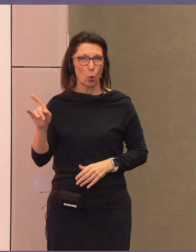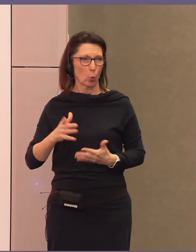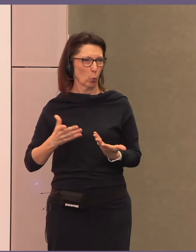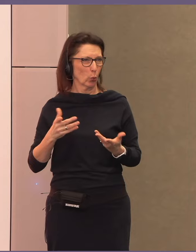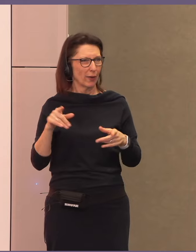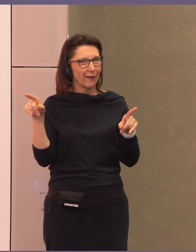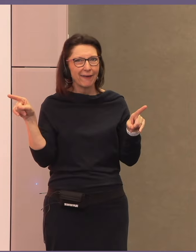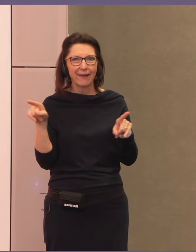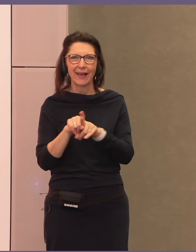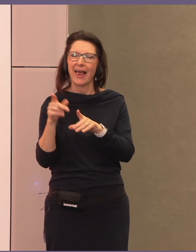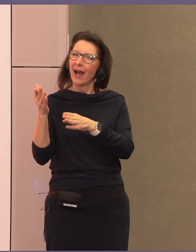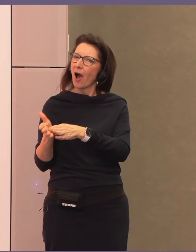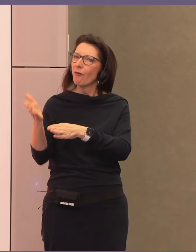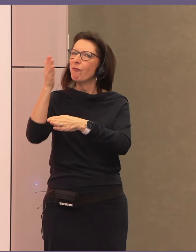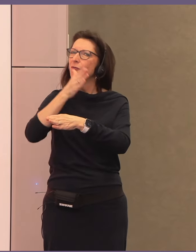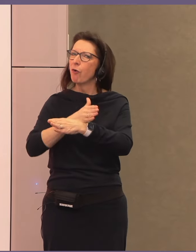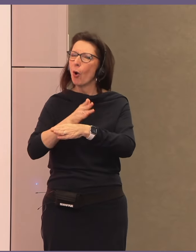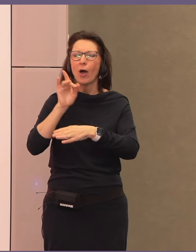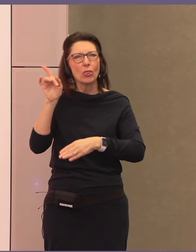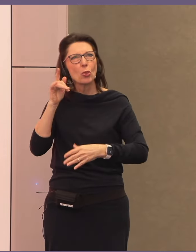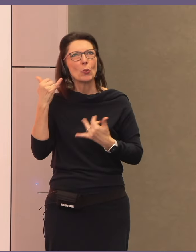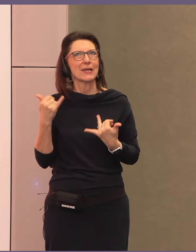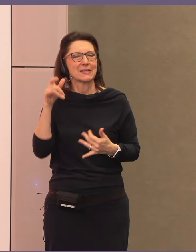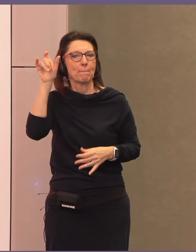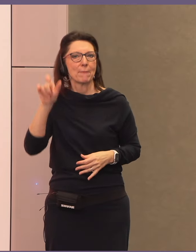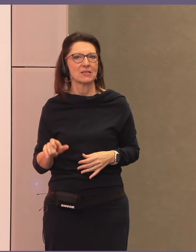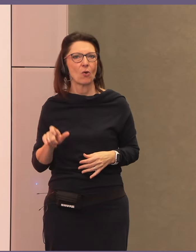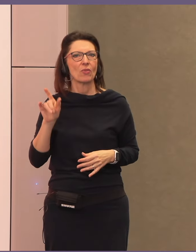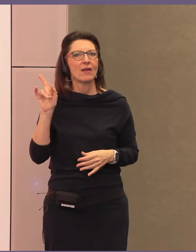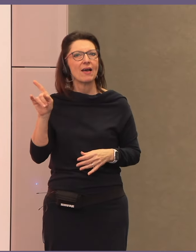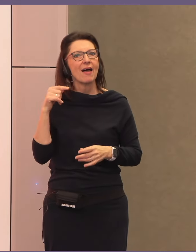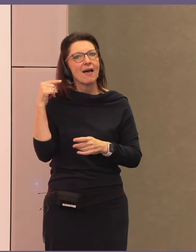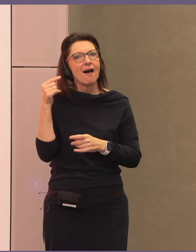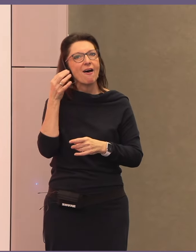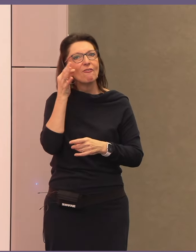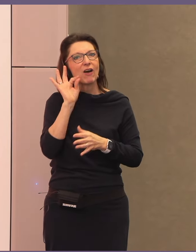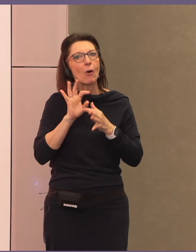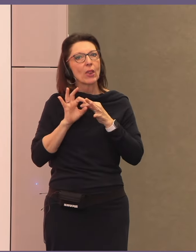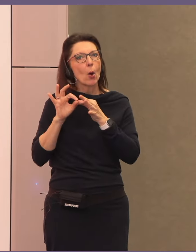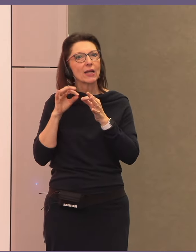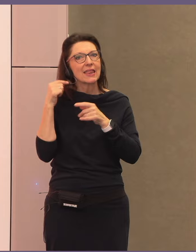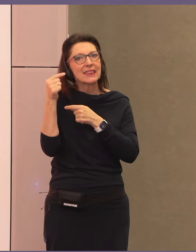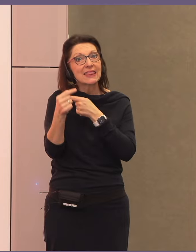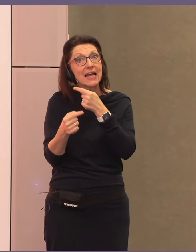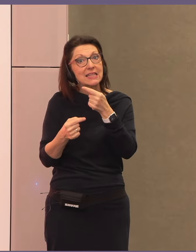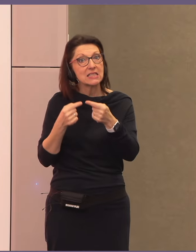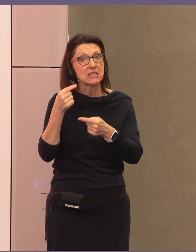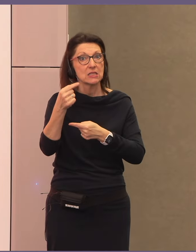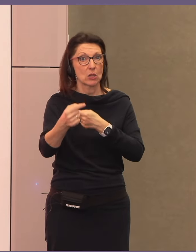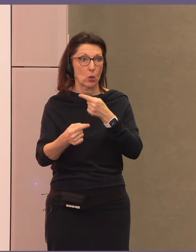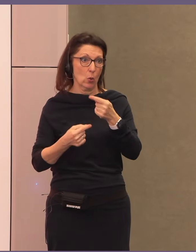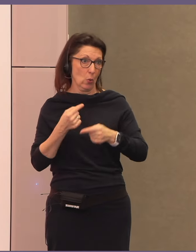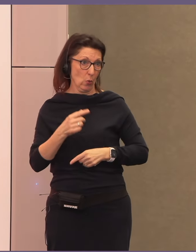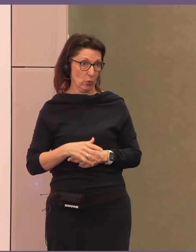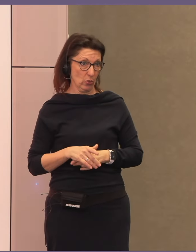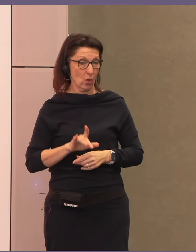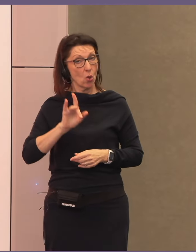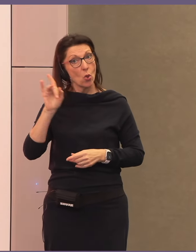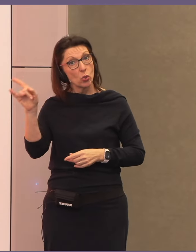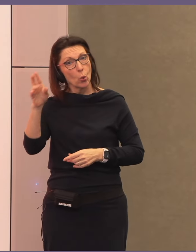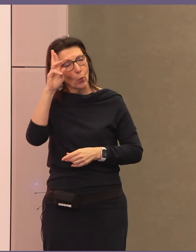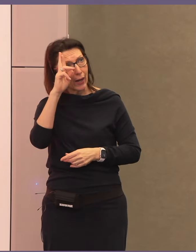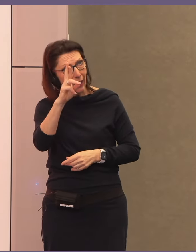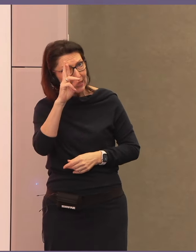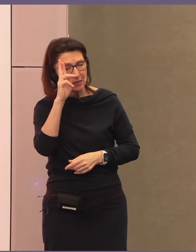genauso wie deine Vorgängerinnen gehörst, die auch die Tradition der Frauenorganisation, auch die der Pionierinnen der